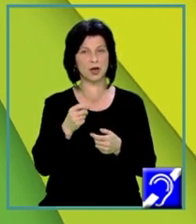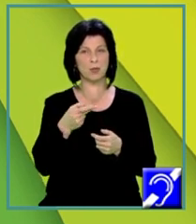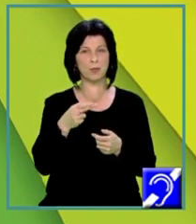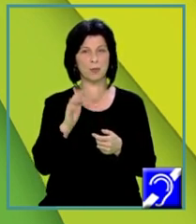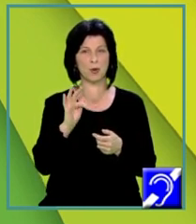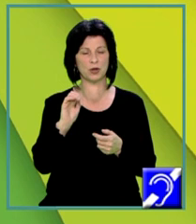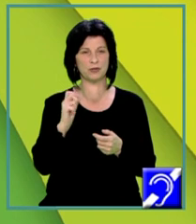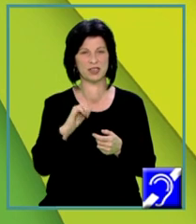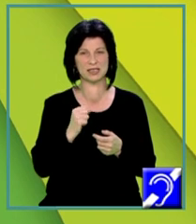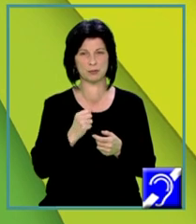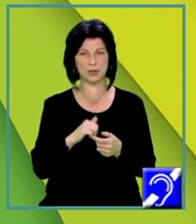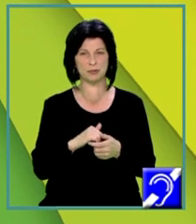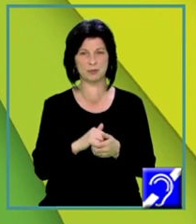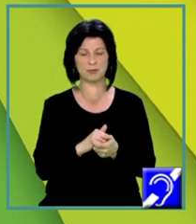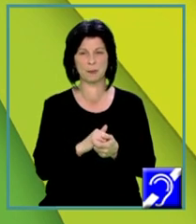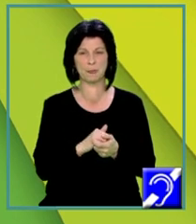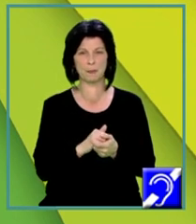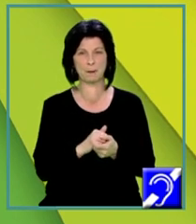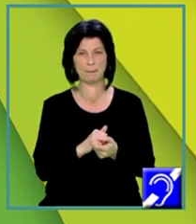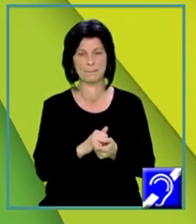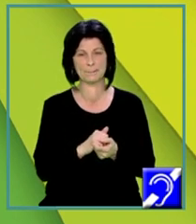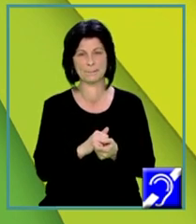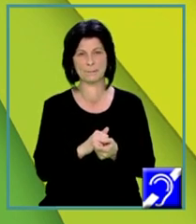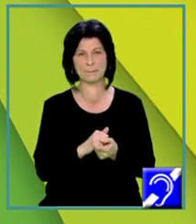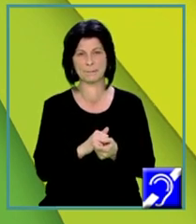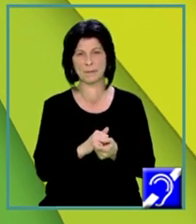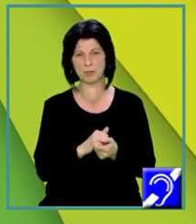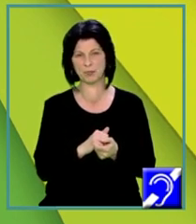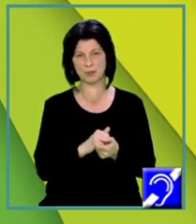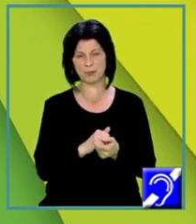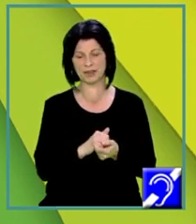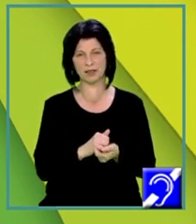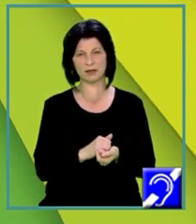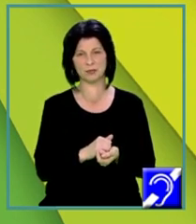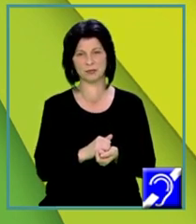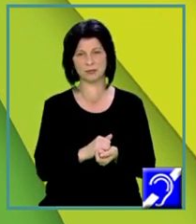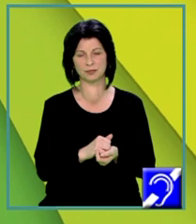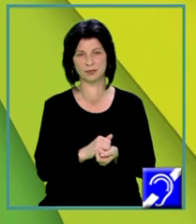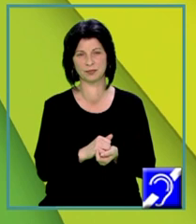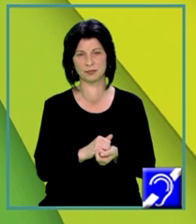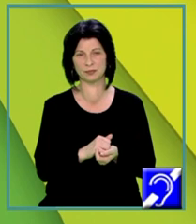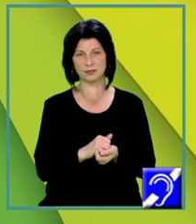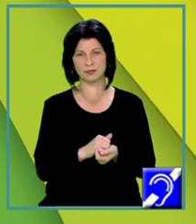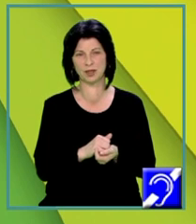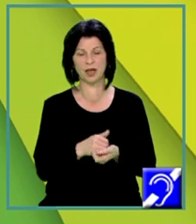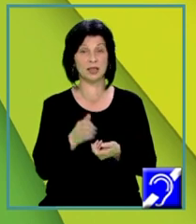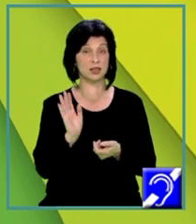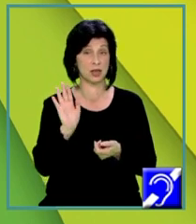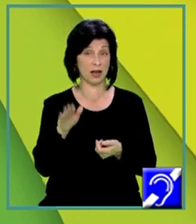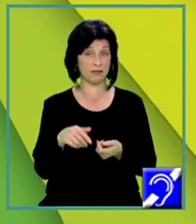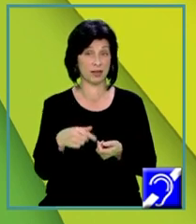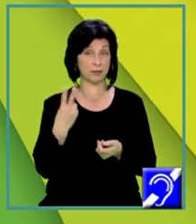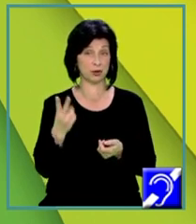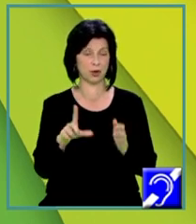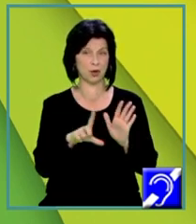mod firesc va aparea de două ori în definiția morfisme lor de inele sau corpuri dori aici avem câte două legi de compoziție a observat